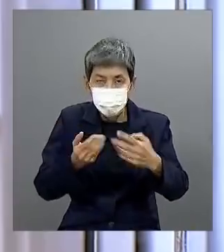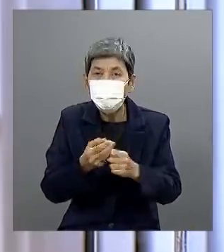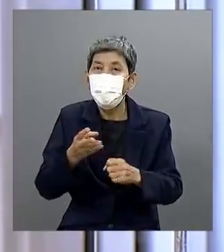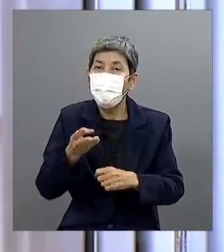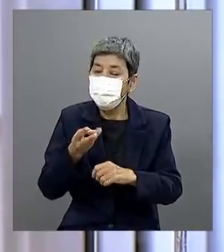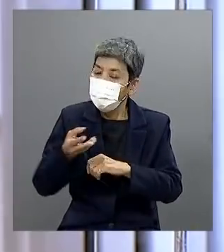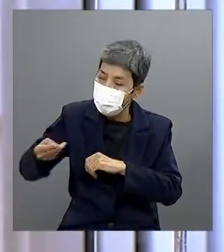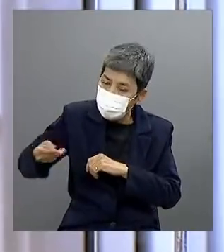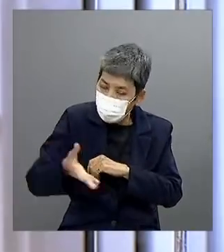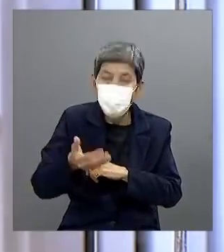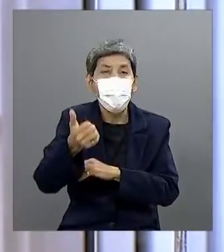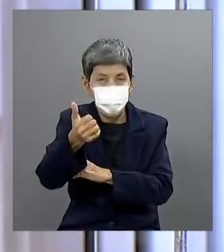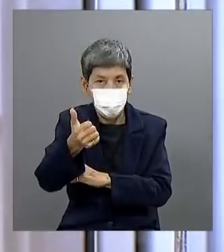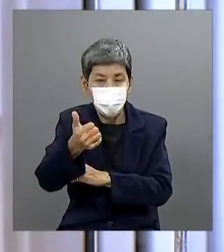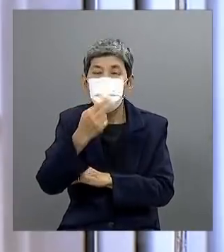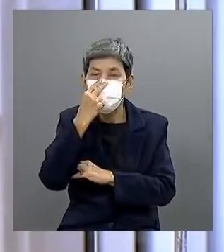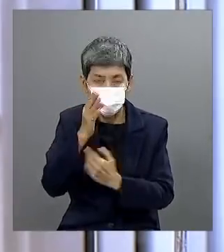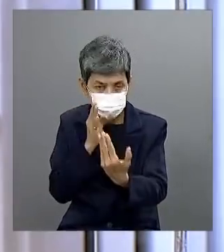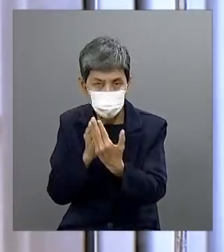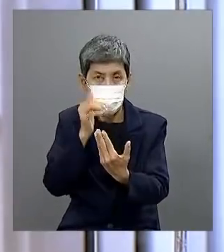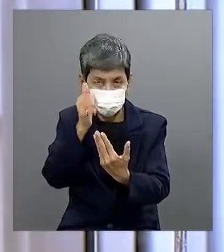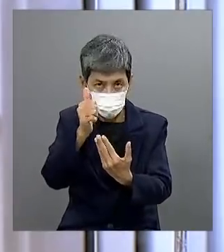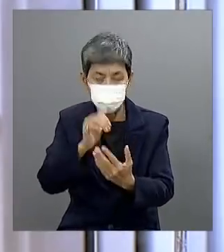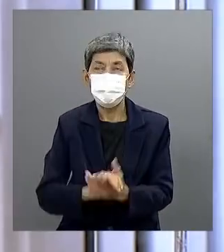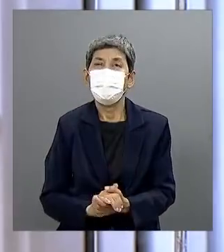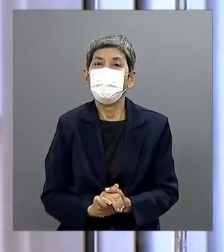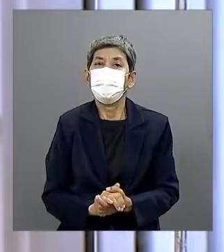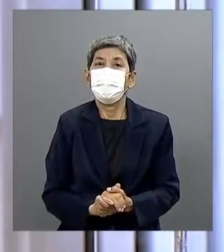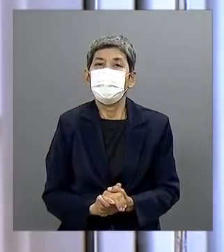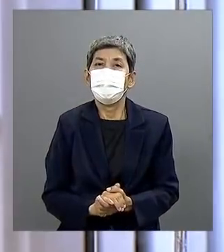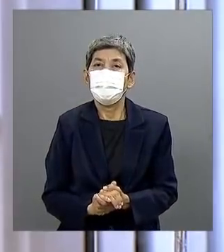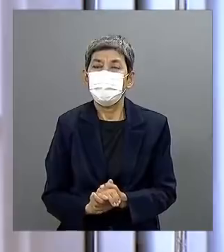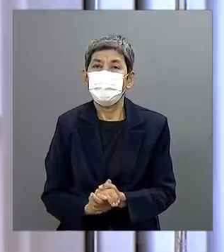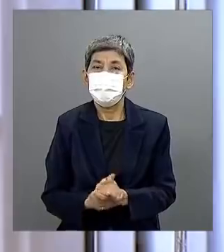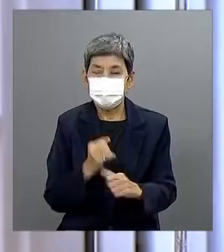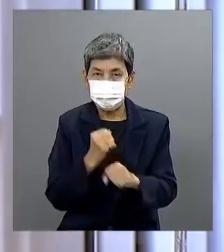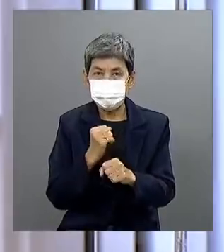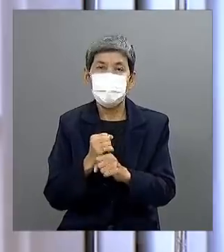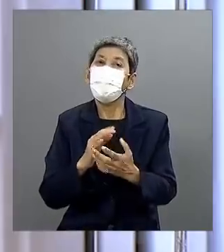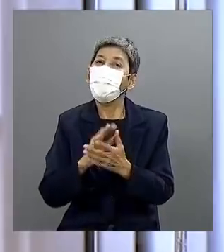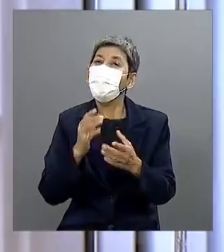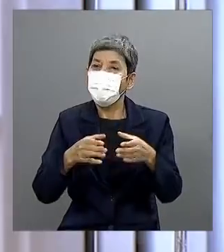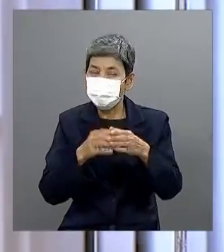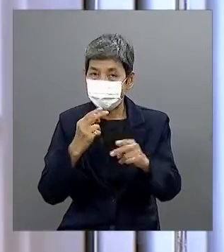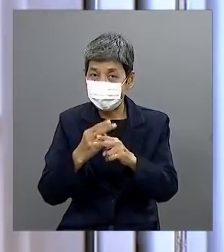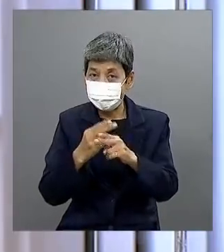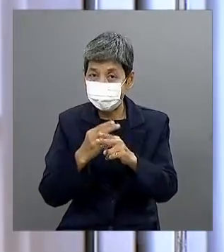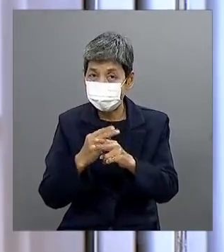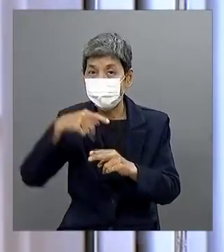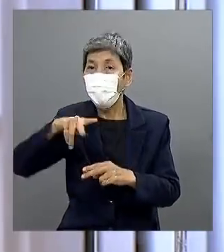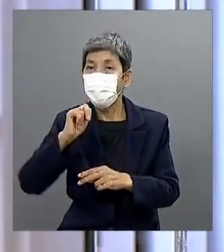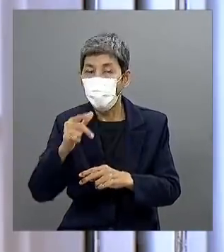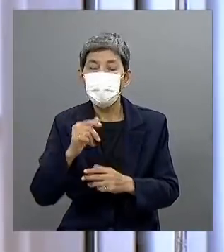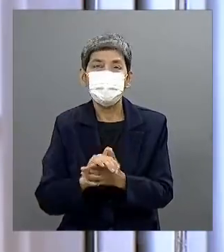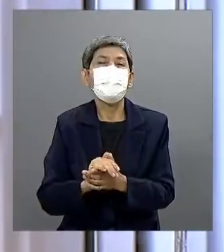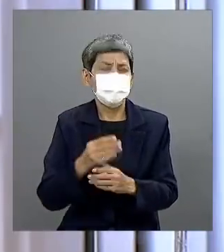าเนี่ยก็ติดต่อไปได้เลยนะครับที่สวนนะฮะที่ไร่ของคุณพงษ์นะได้เลยนะครับเ